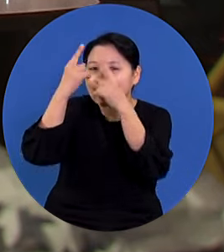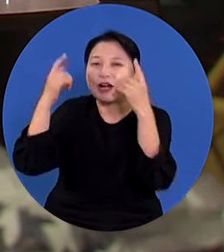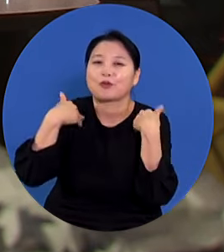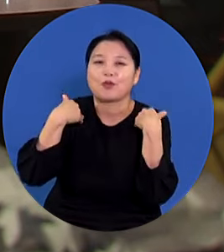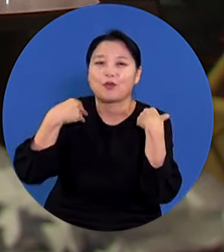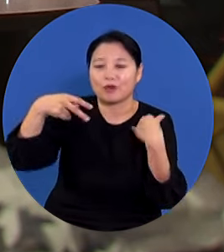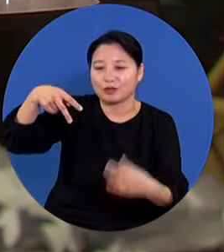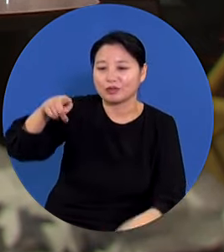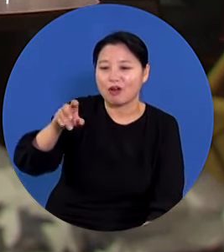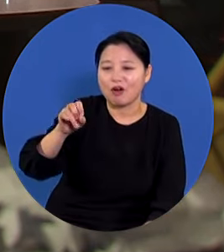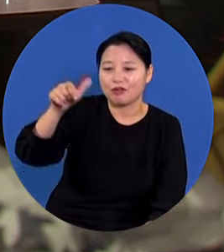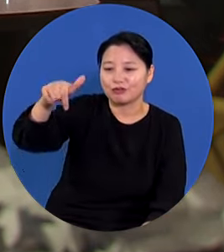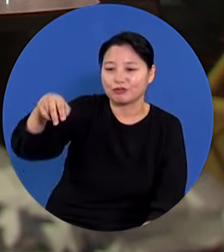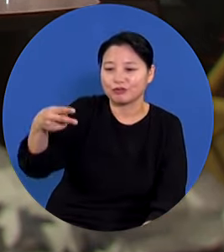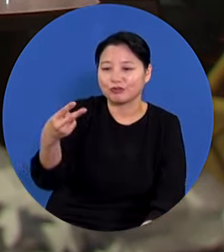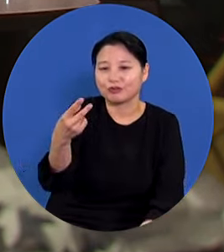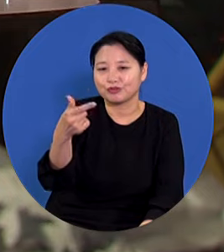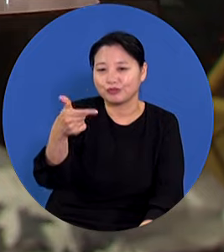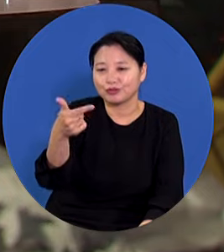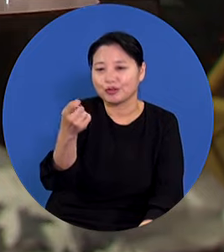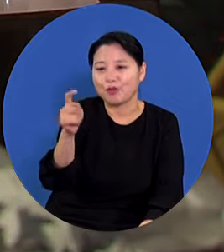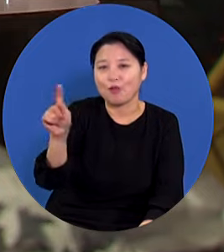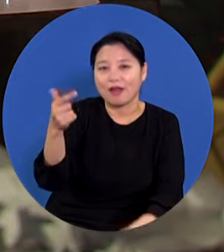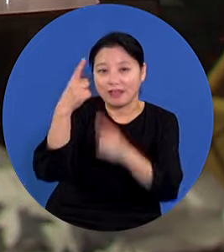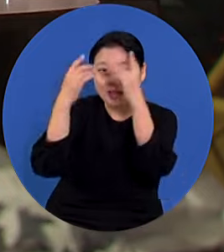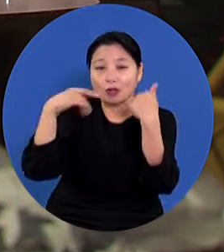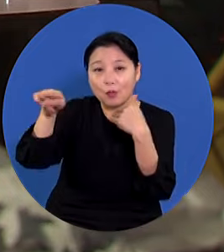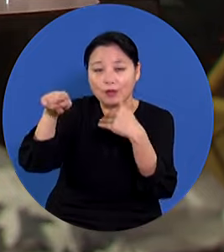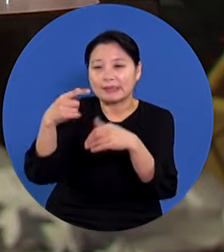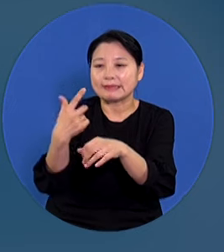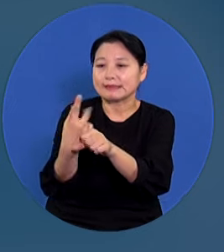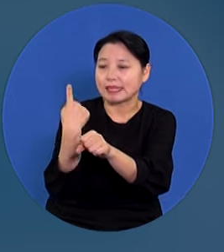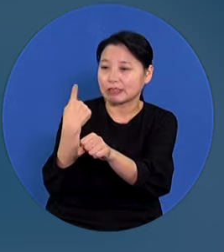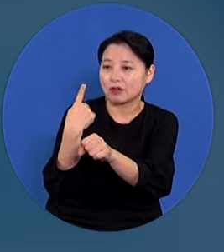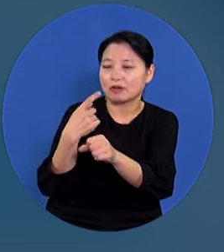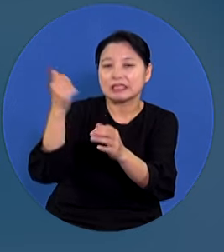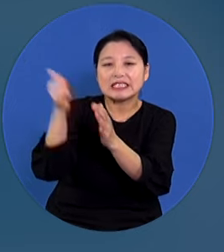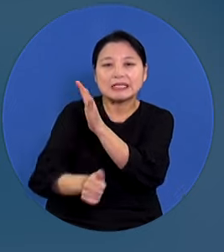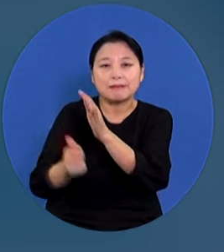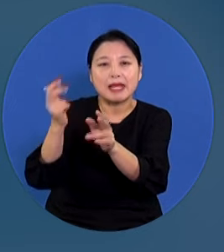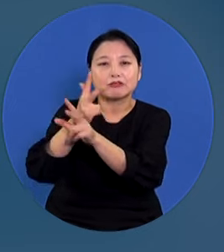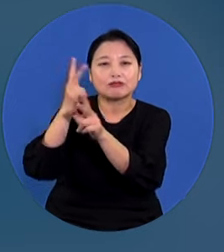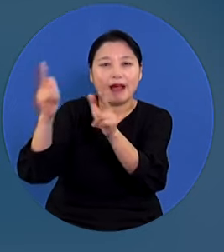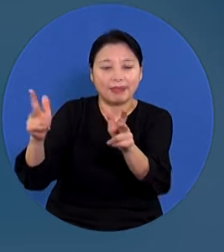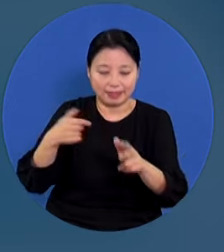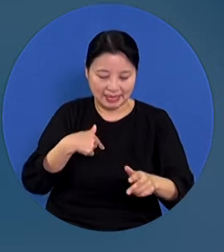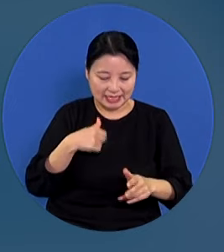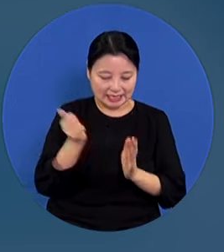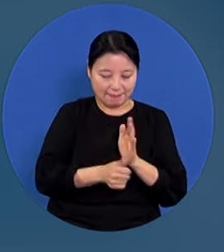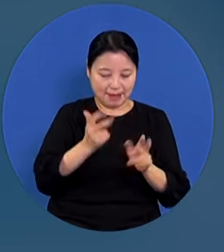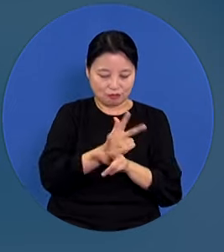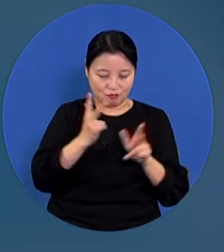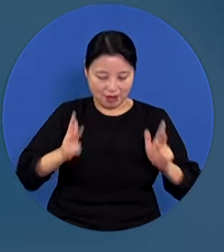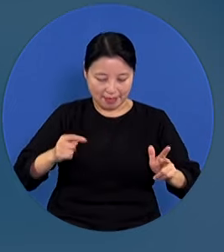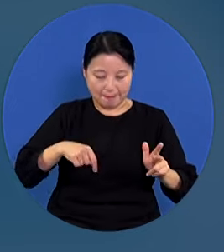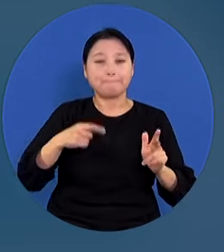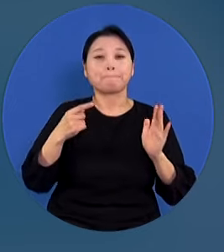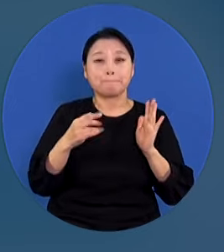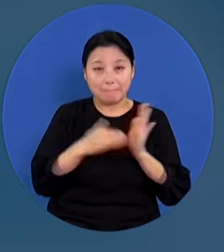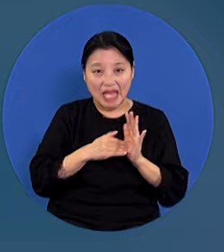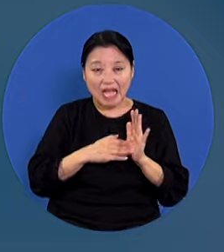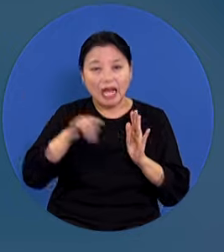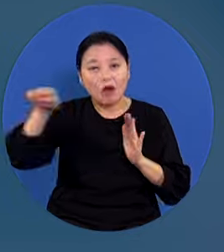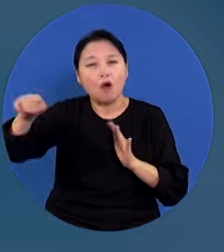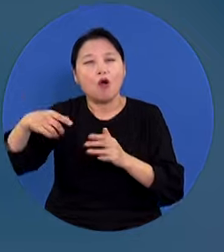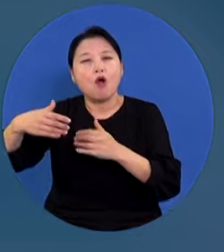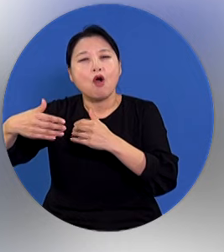사실 저희 이 실패 작년에 실패 주간 행사를 하고 나서 그쪽에서 연락이 와서 저희한테 약간 컨설팅? 네. 뭐 예, 이런